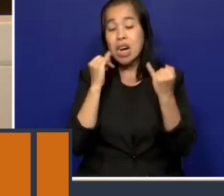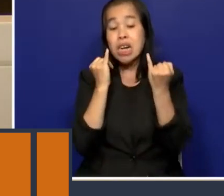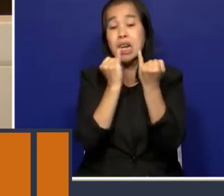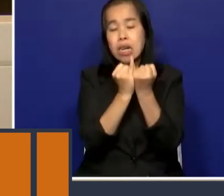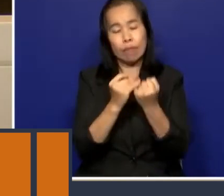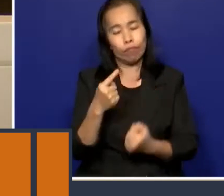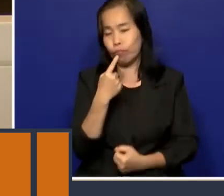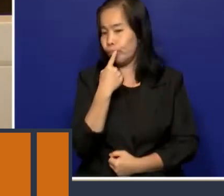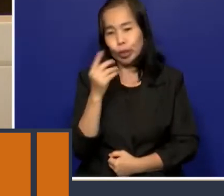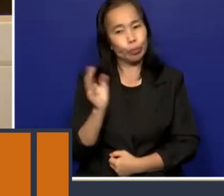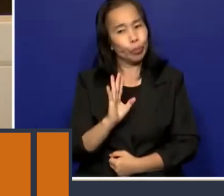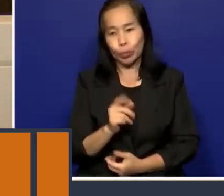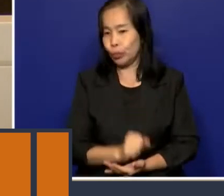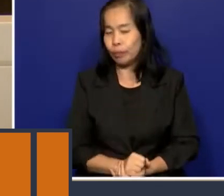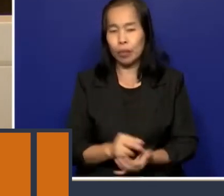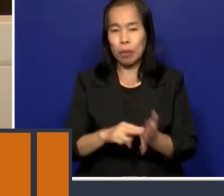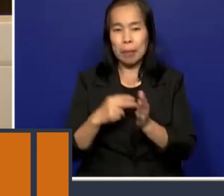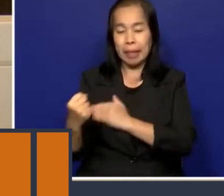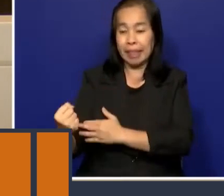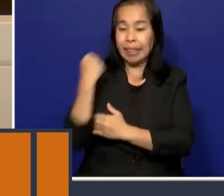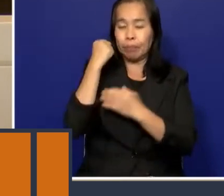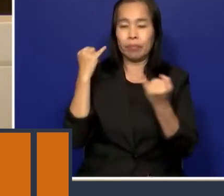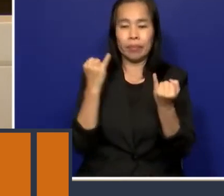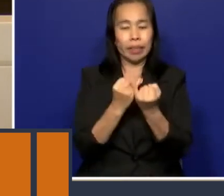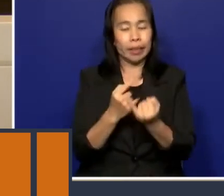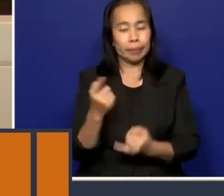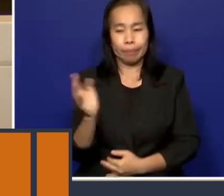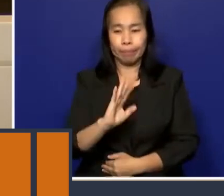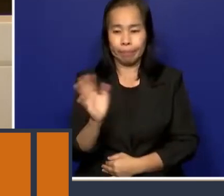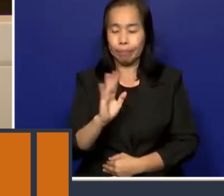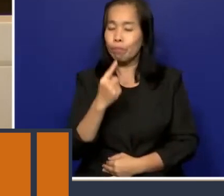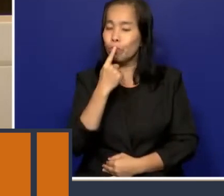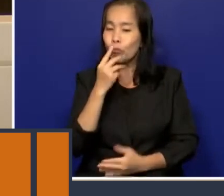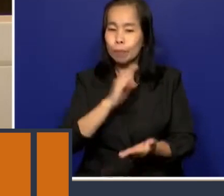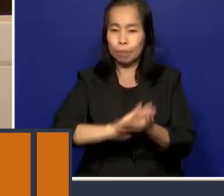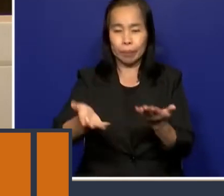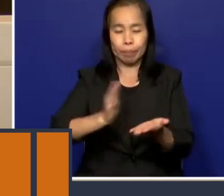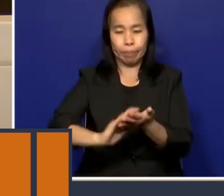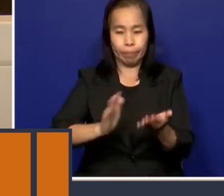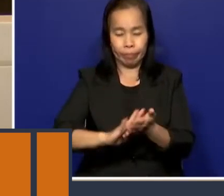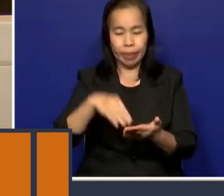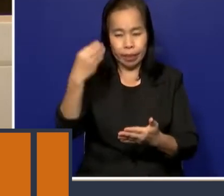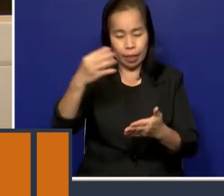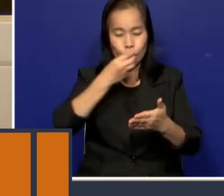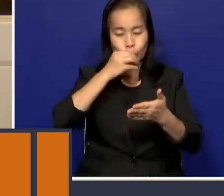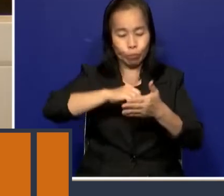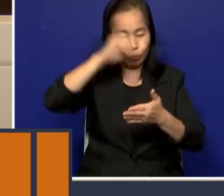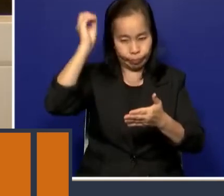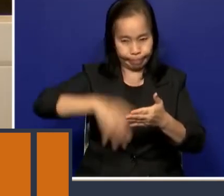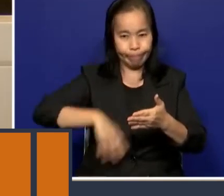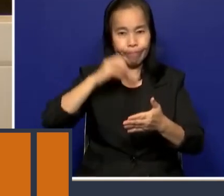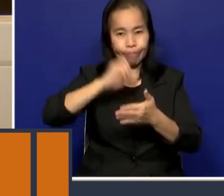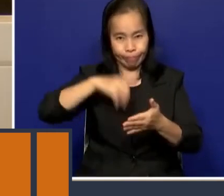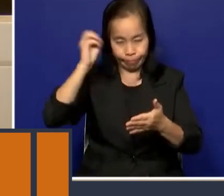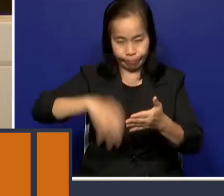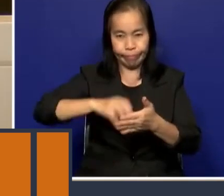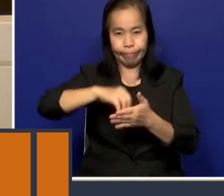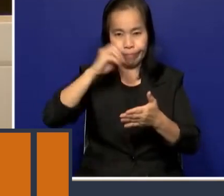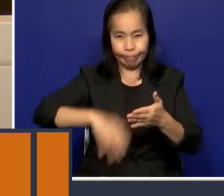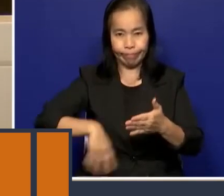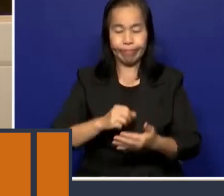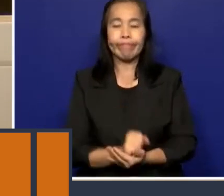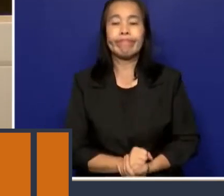ลักษณาว่ เสร็พระหน้าจนเคยตัวเดี๋ยจะมีกประทวงกัประทงแล้วครั ท่ประทว อย่าพูดครั